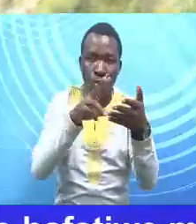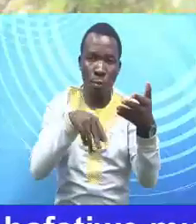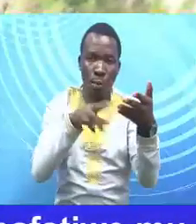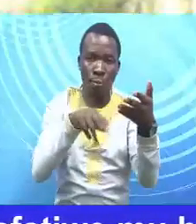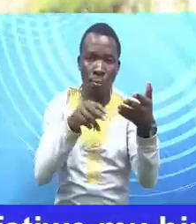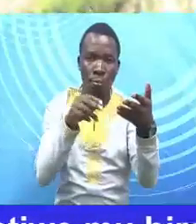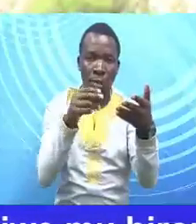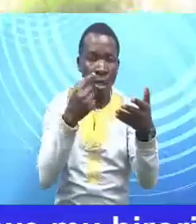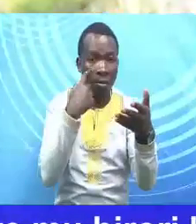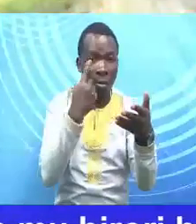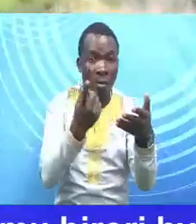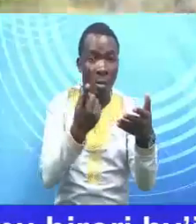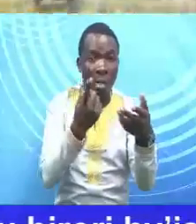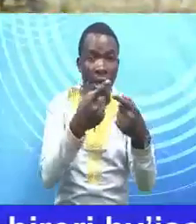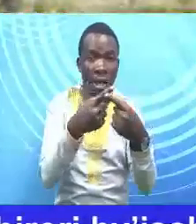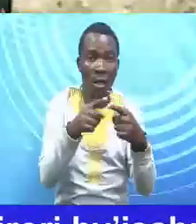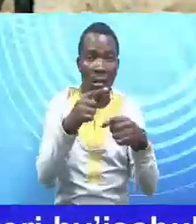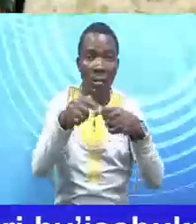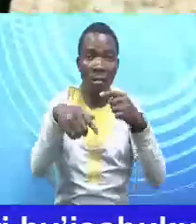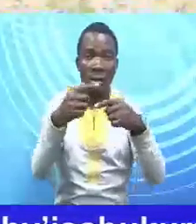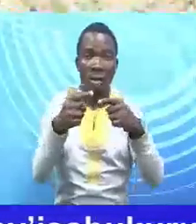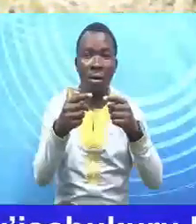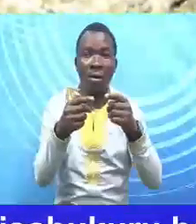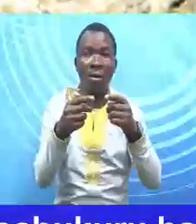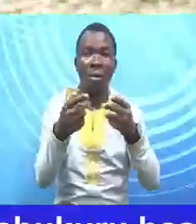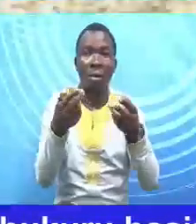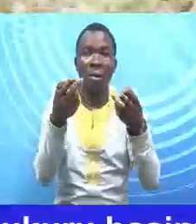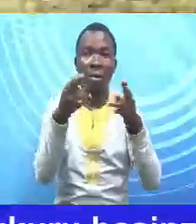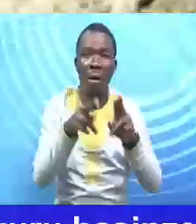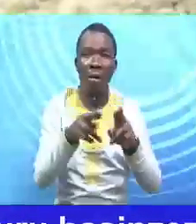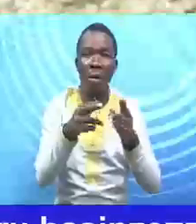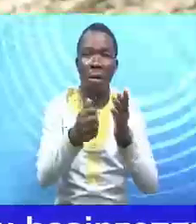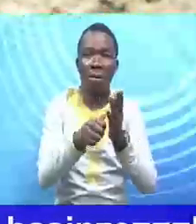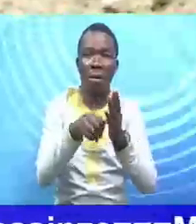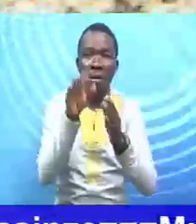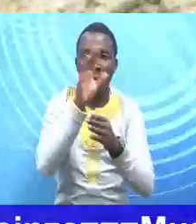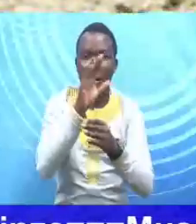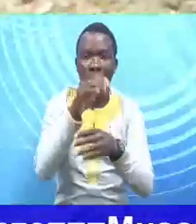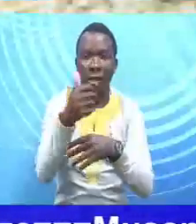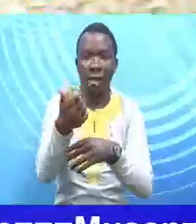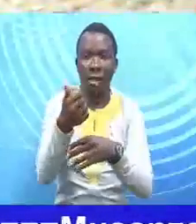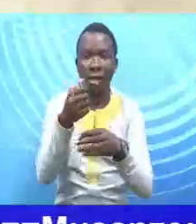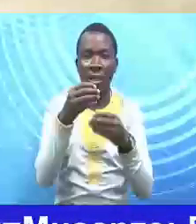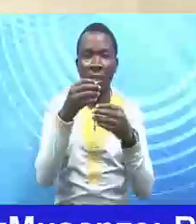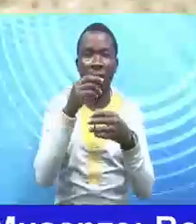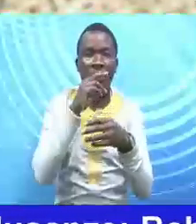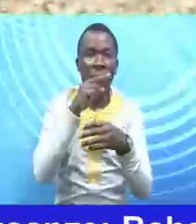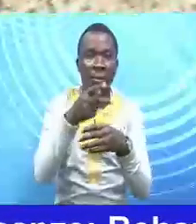ariko ubwo bikomeje guteza ikibazo turashaka ikindi gisubizo. Icyo navuga rero ku muntu